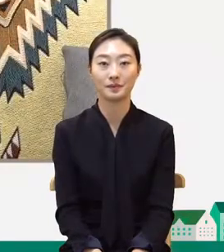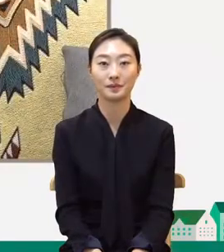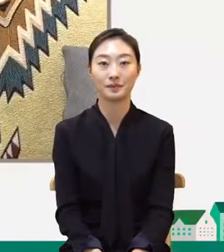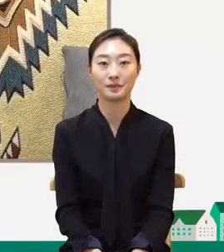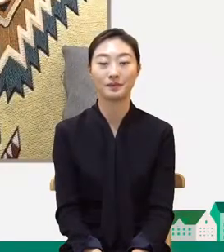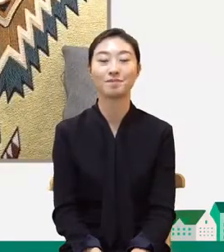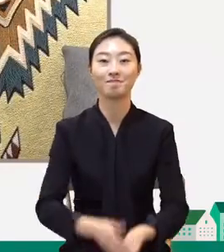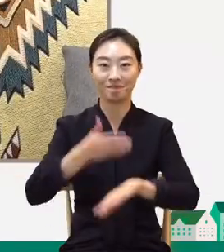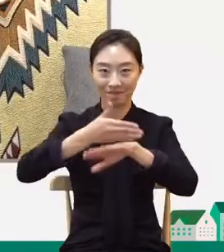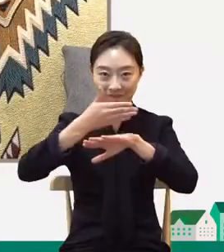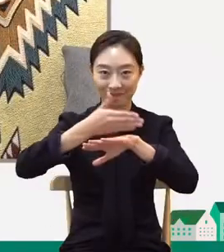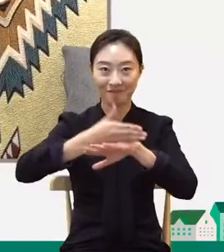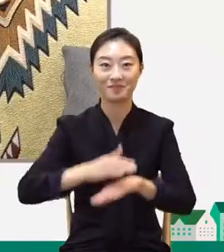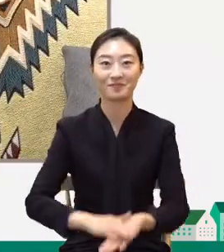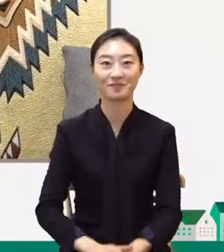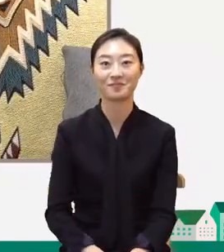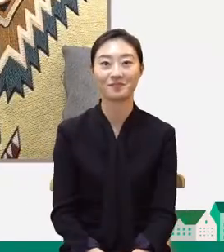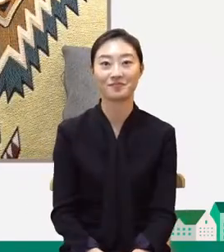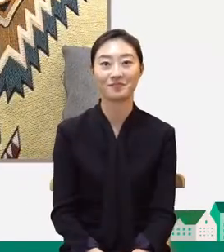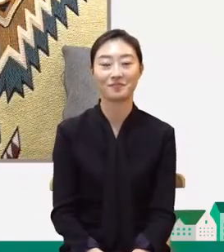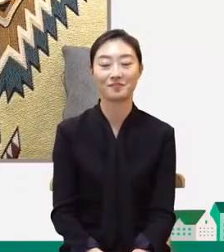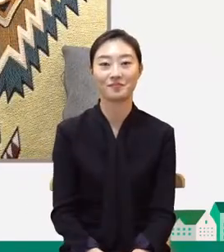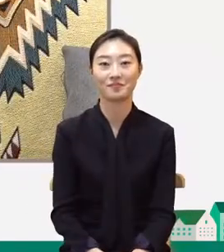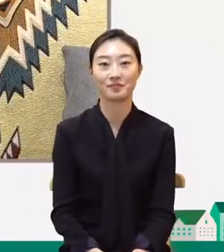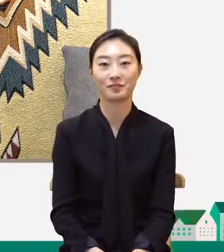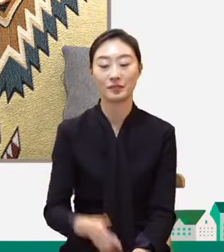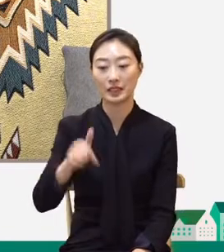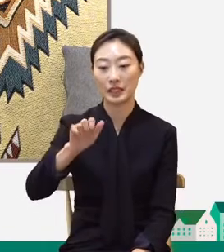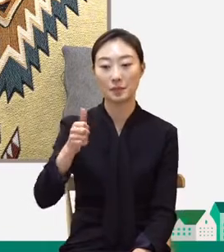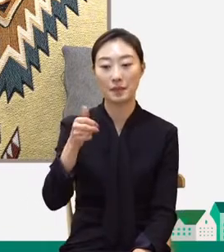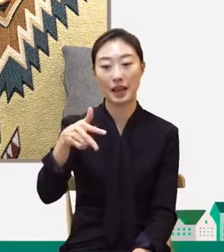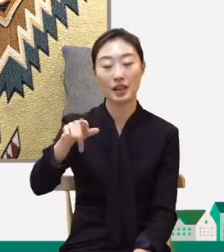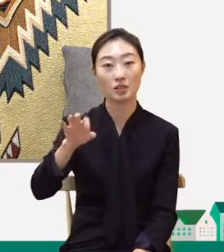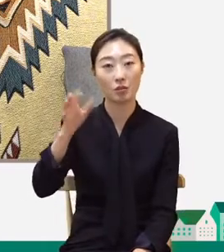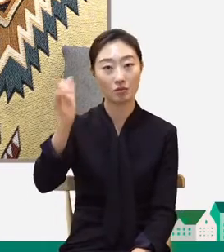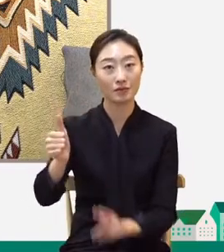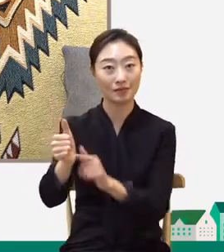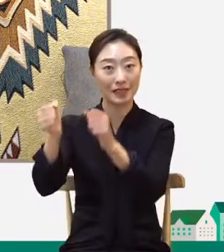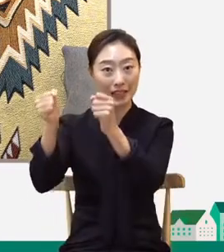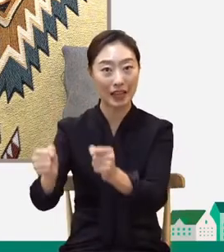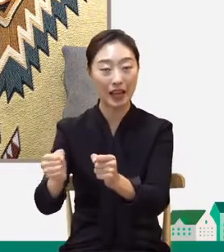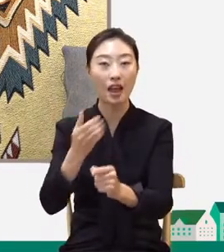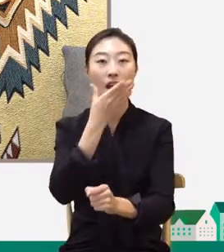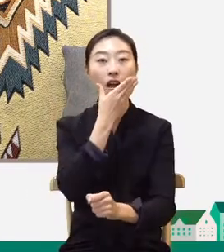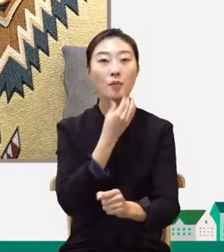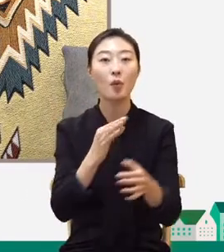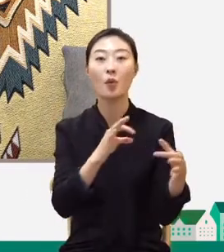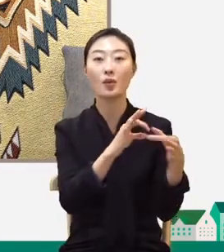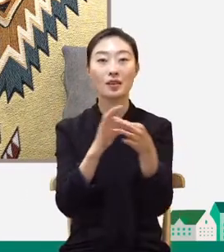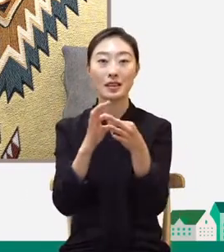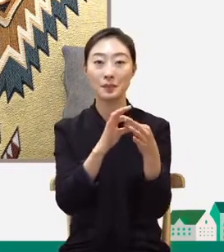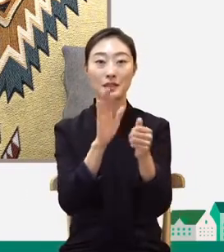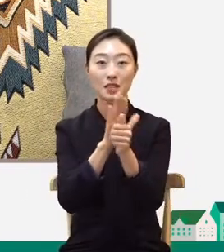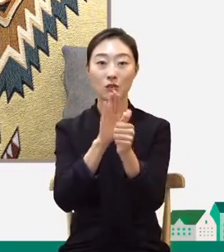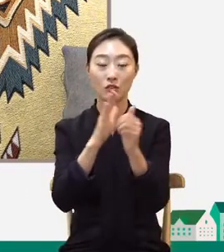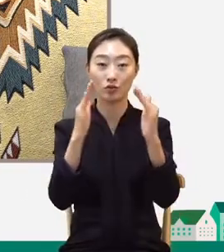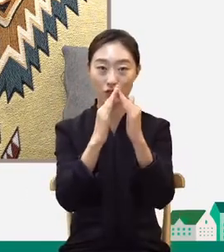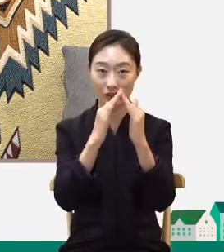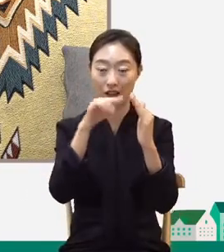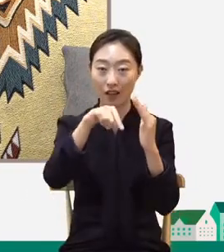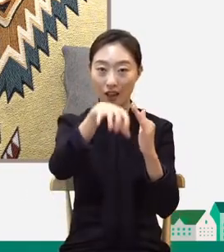네, 감사합니다. 김혜정 부장님. 김혜정 부장님이 계시는 그 행복이음 이제